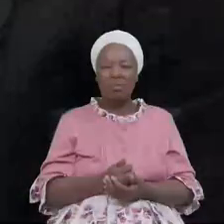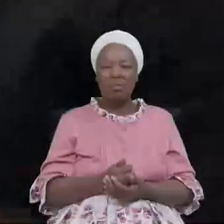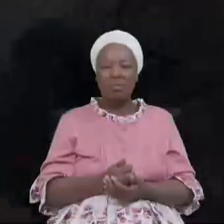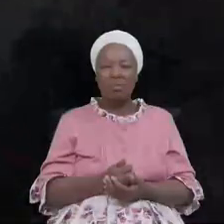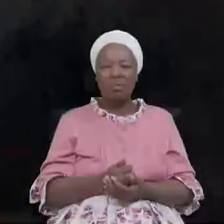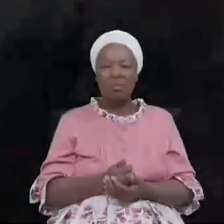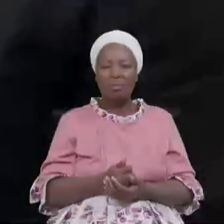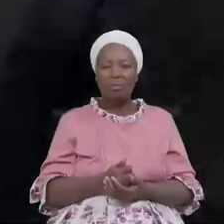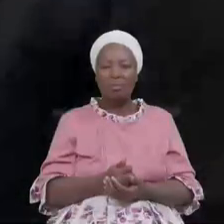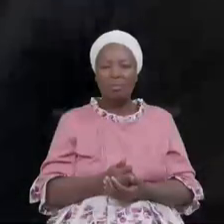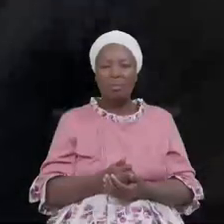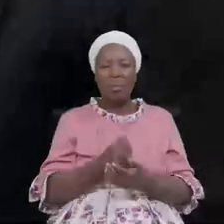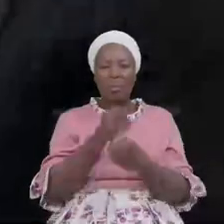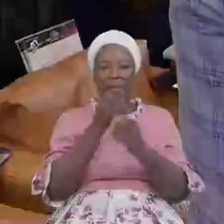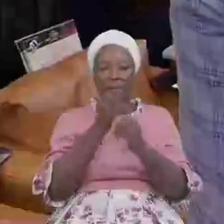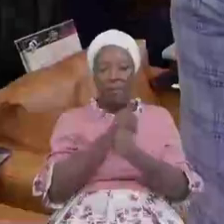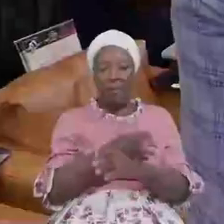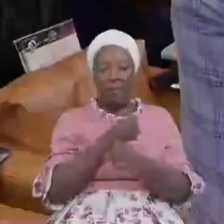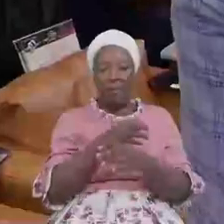Allez de l'avant.